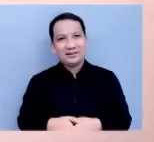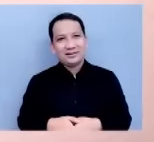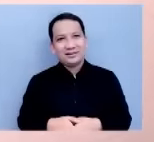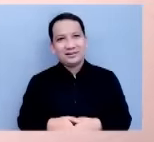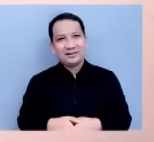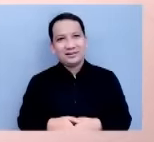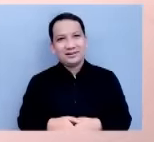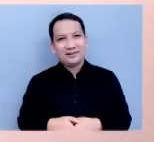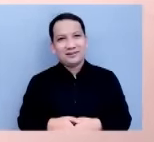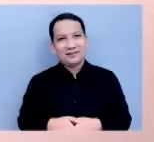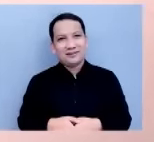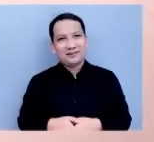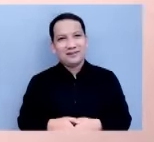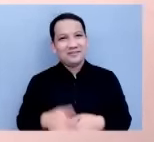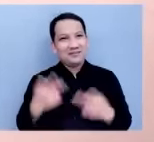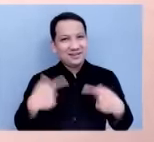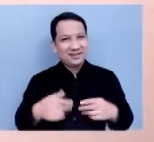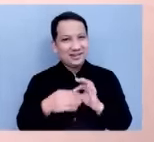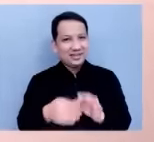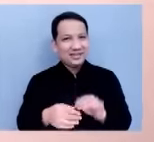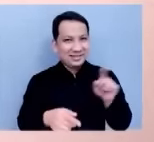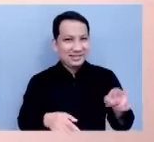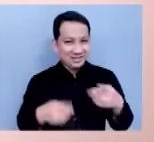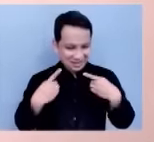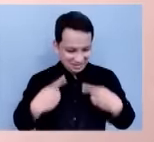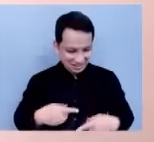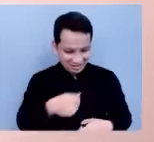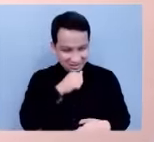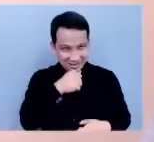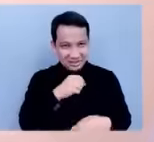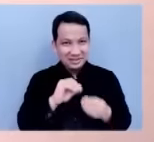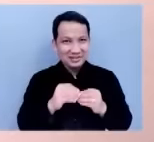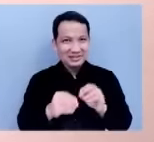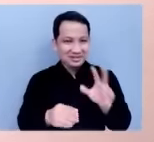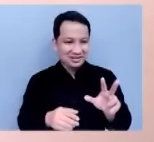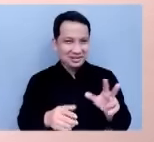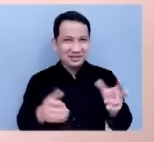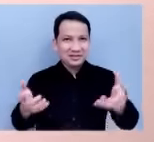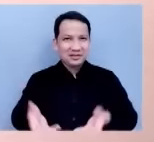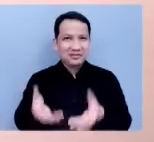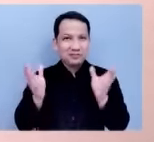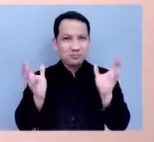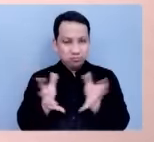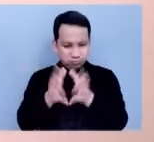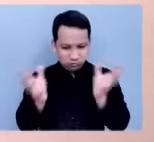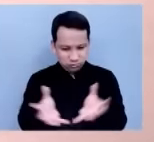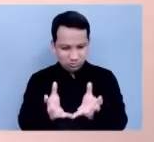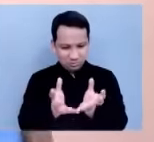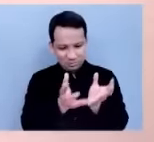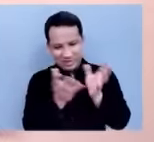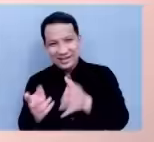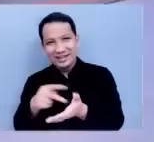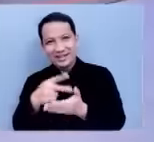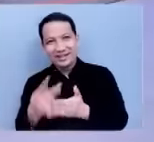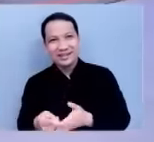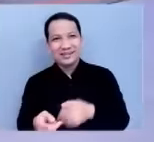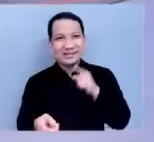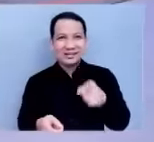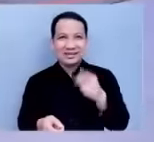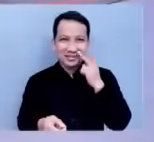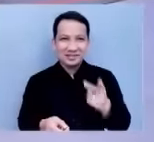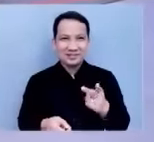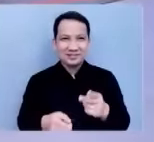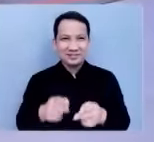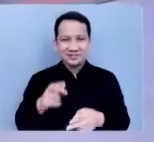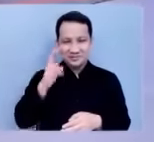Teka. Yan! Ito jersey siya. Number 3 ba yan? Hawak-hawak niya yung bola, tapos natumba pa siya. Kaya naman, pag nakikita ko si Ryza